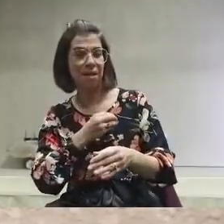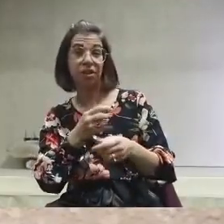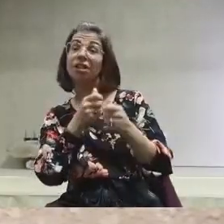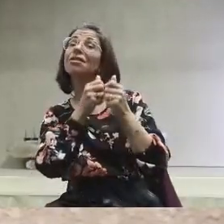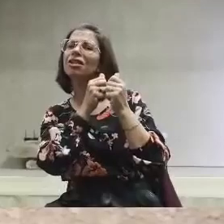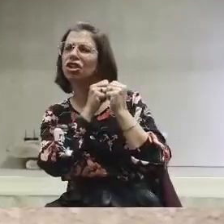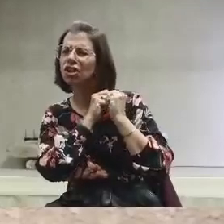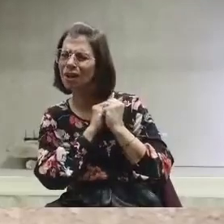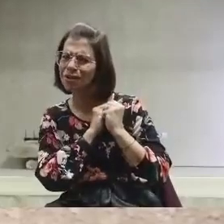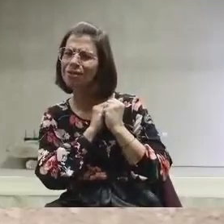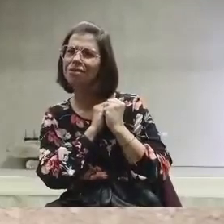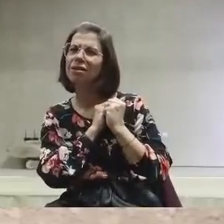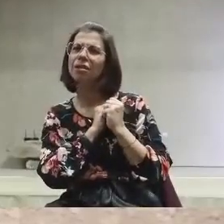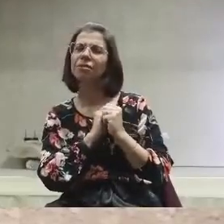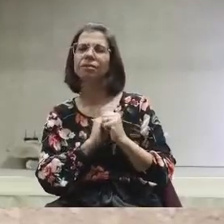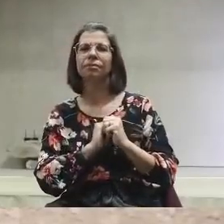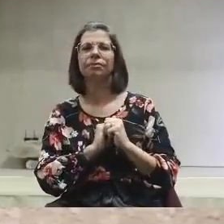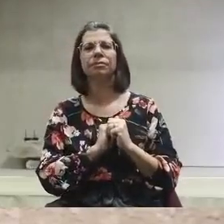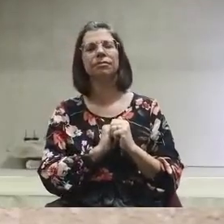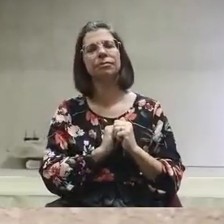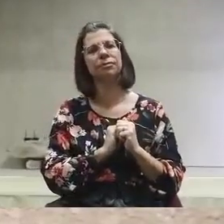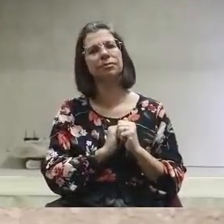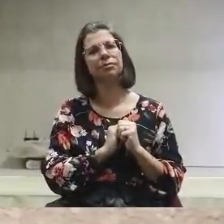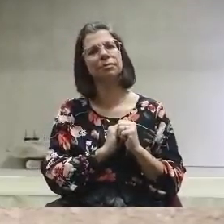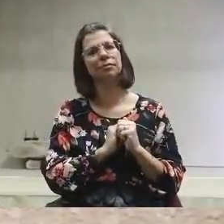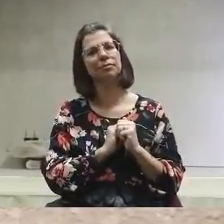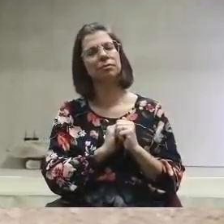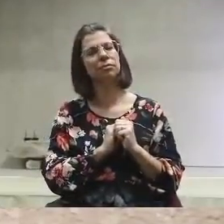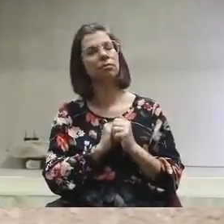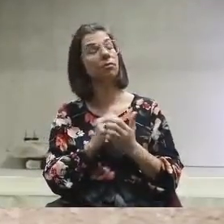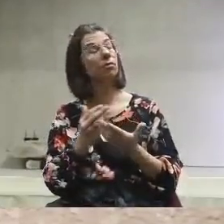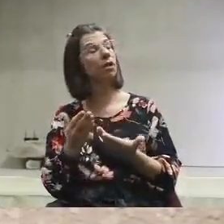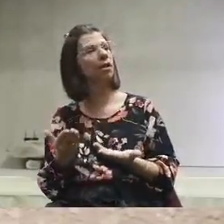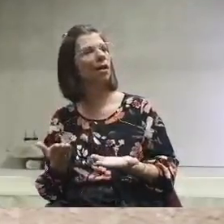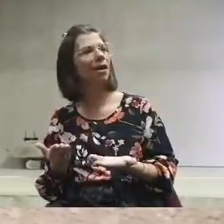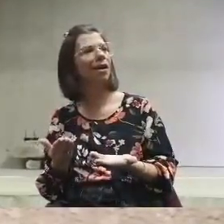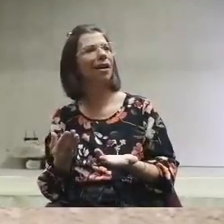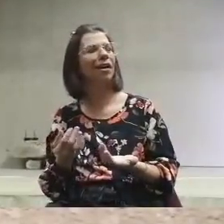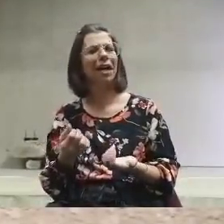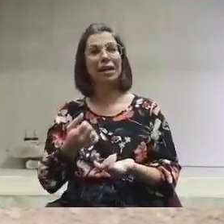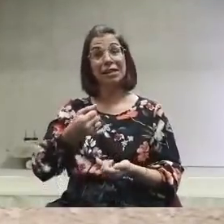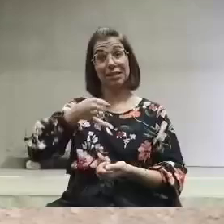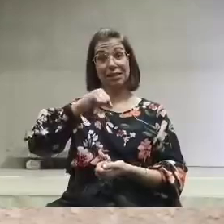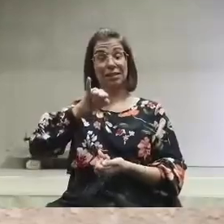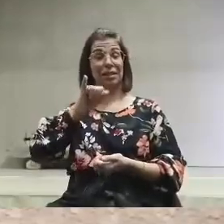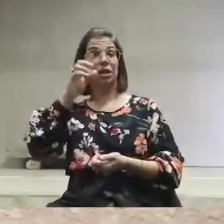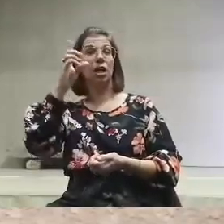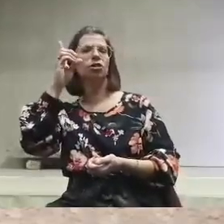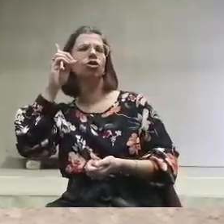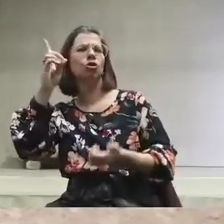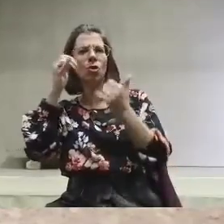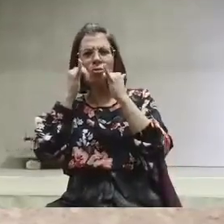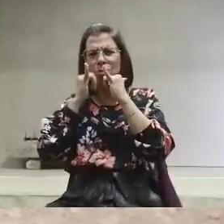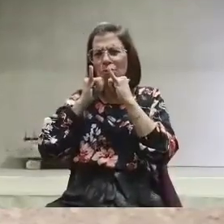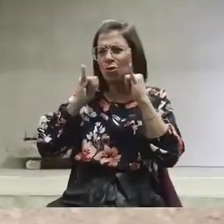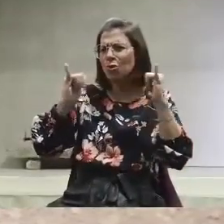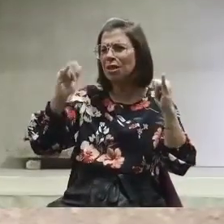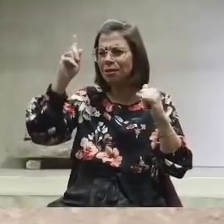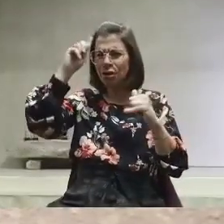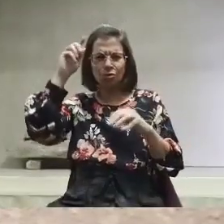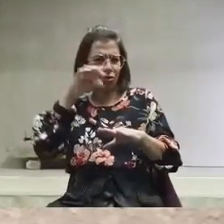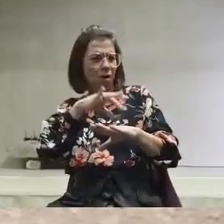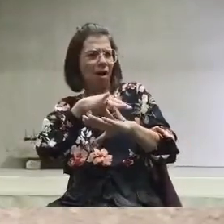dépasse. Mais si Dieu est puissant pour guérir, c'est parce que ça a été pris. Ça a été payé pour